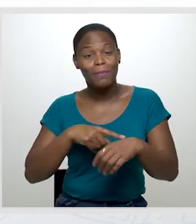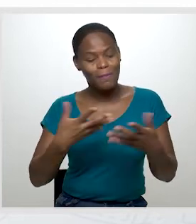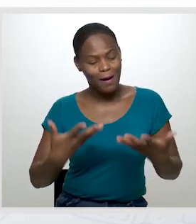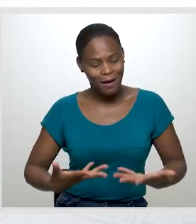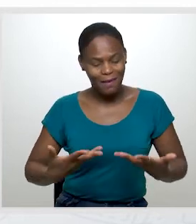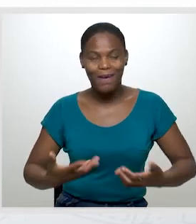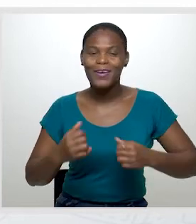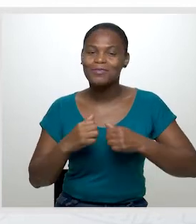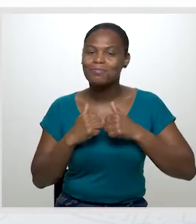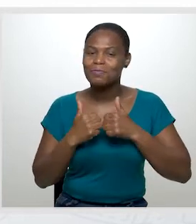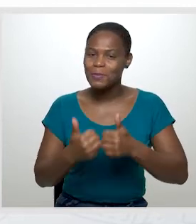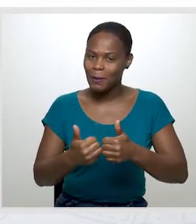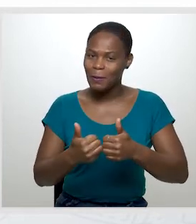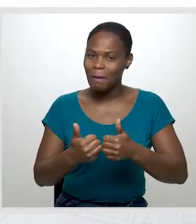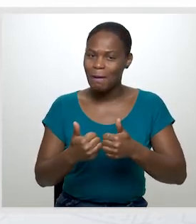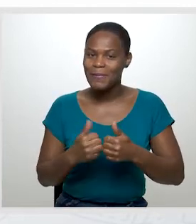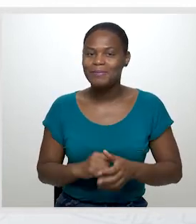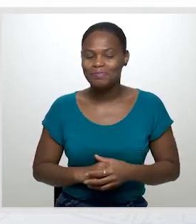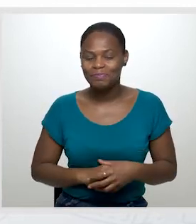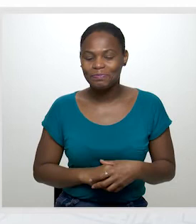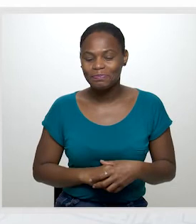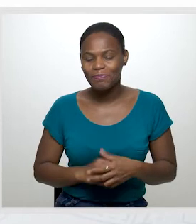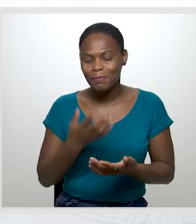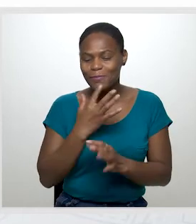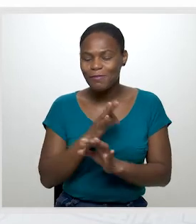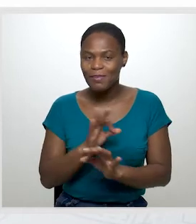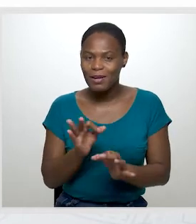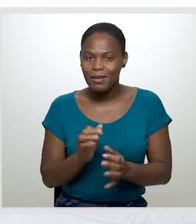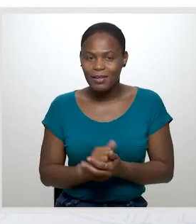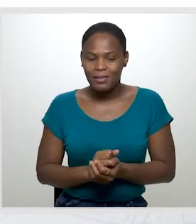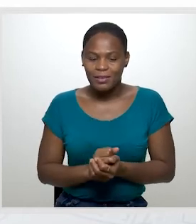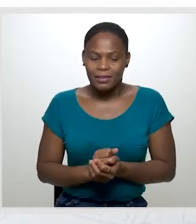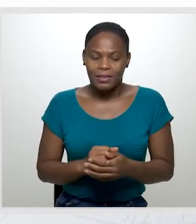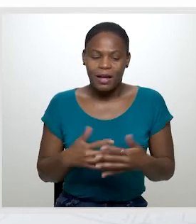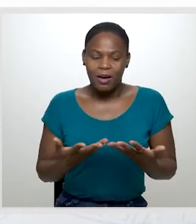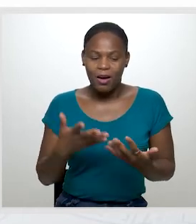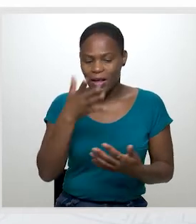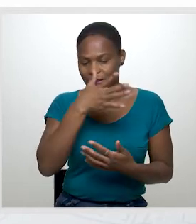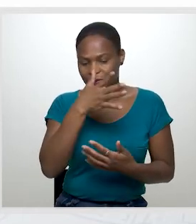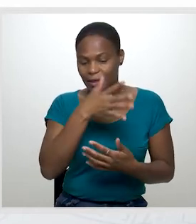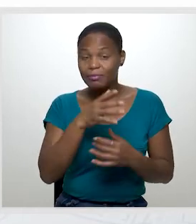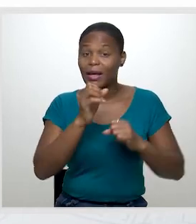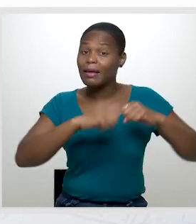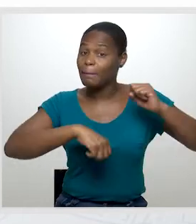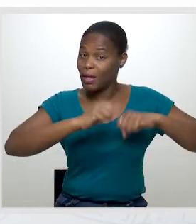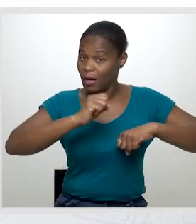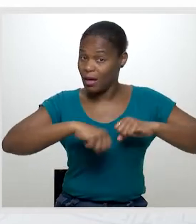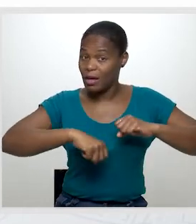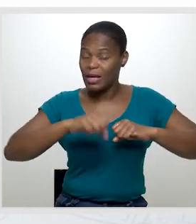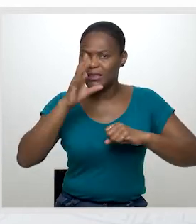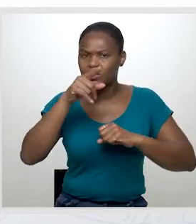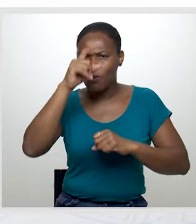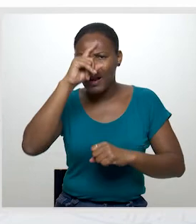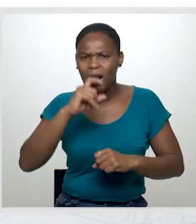Très bien. C'est bien? Parfait. Passons à l'activité grammaire. Si tu te rappelles